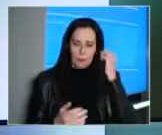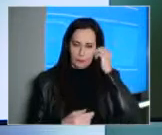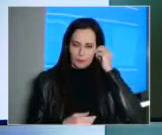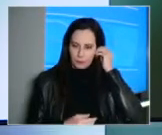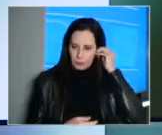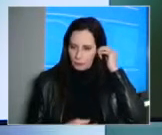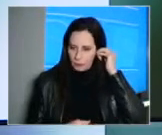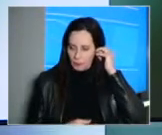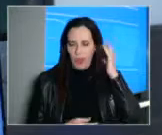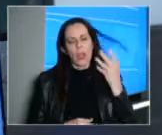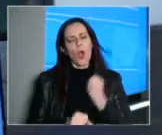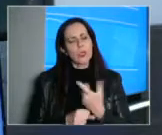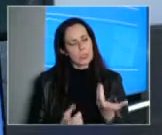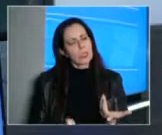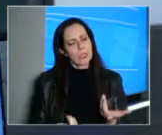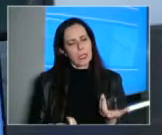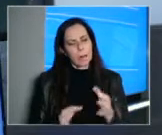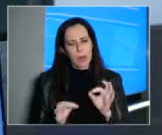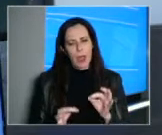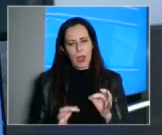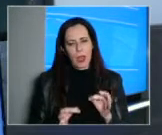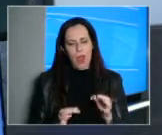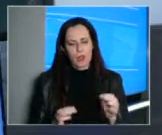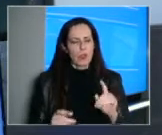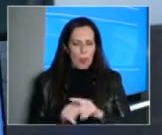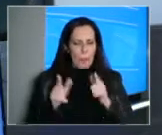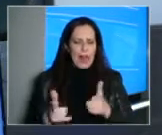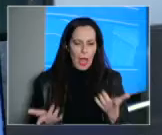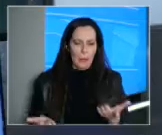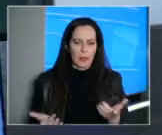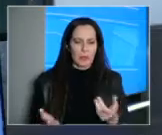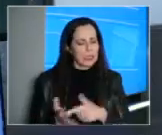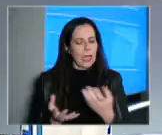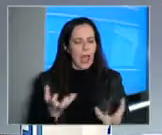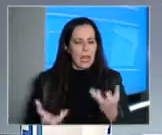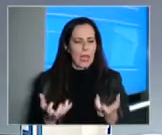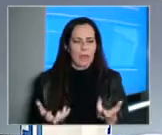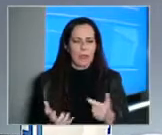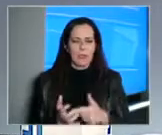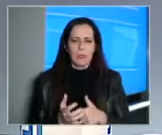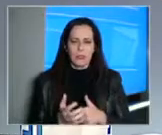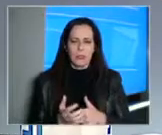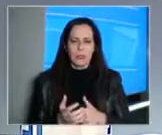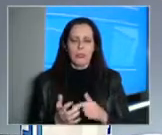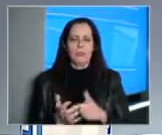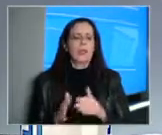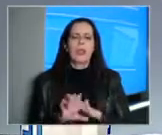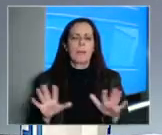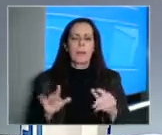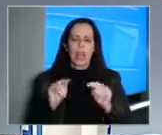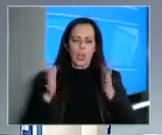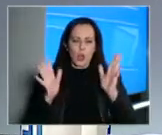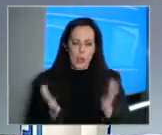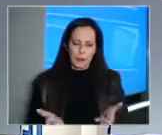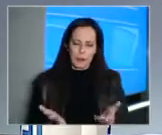באופן כמעט מלאכותי עושים שם איזה מין סוג כזה של וג דה דוג לאורך הגבול, לחמם קצת, לזה בלי לגלוש